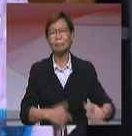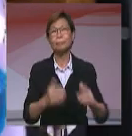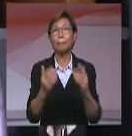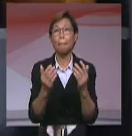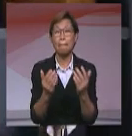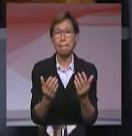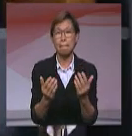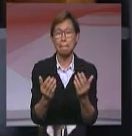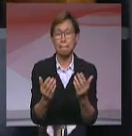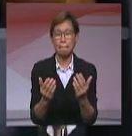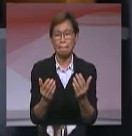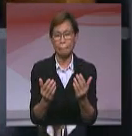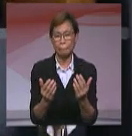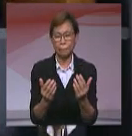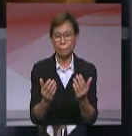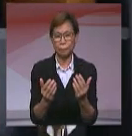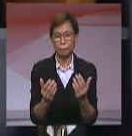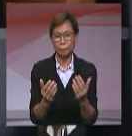Bismillahirrahmanirrahim.